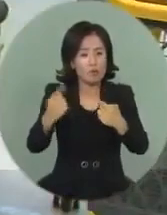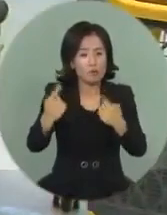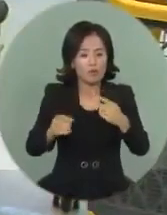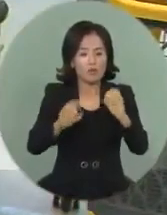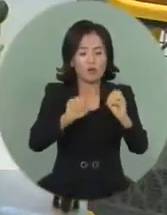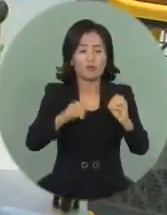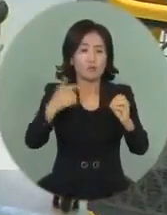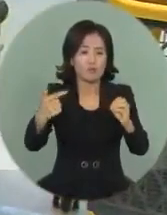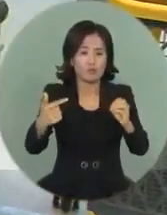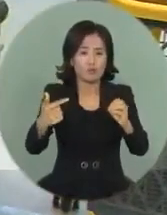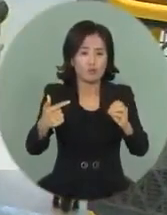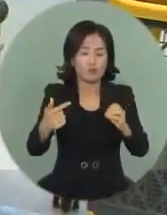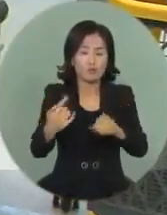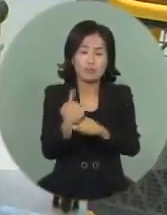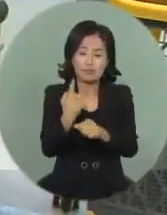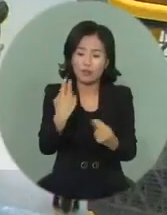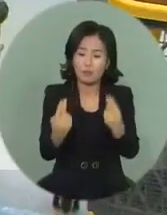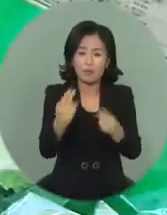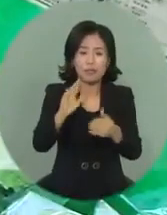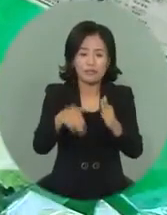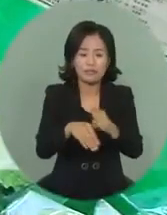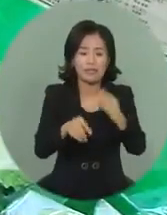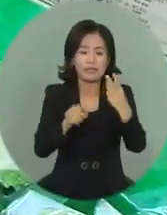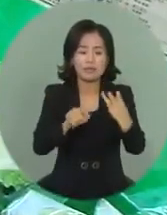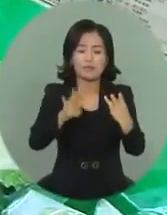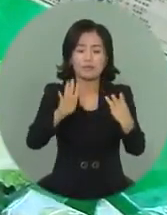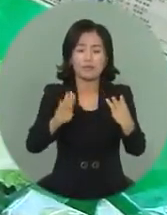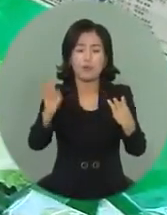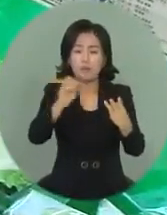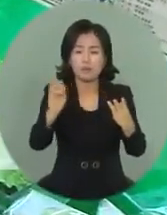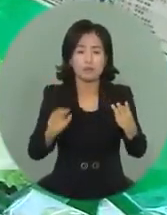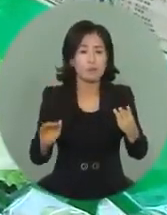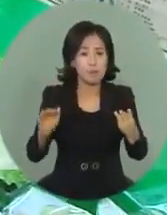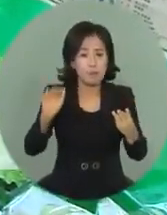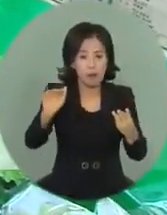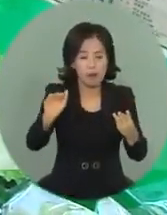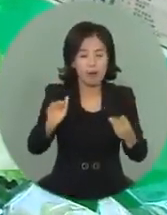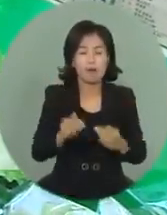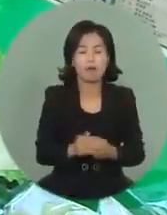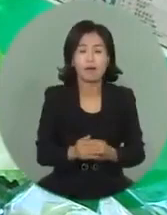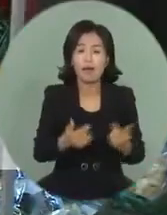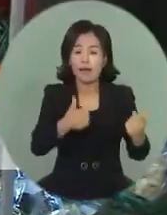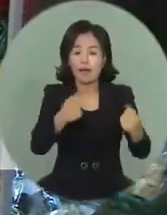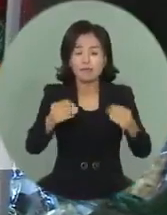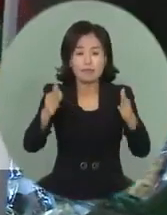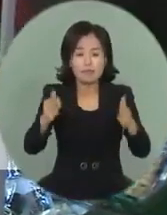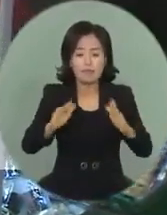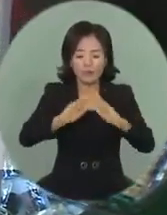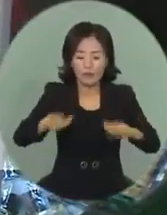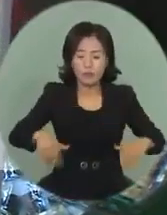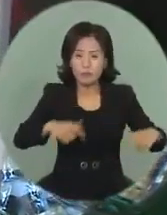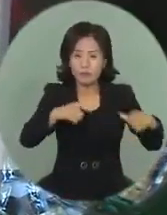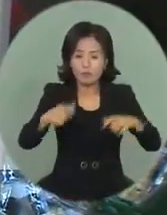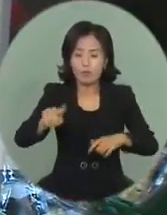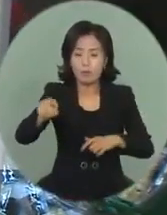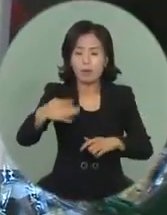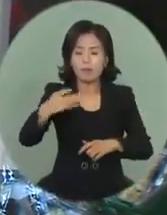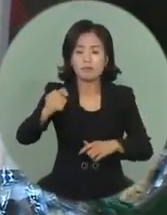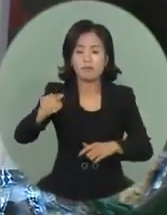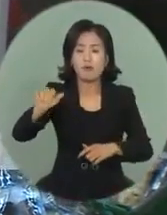0.6% 전년 같은 기간에 비해 3.4% 올랐습니다 같은 기간 전남도